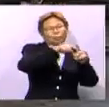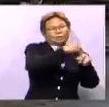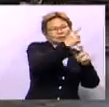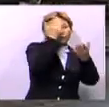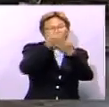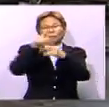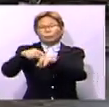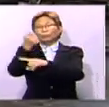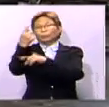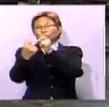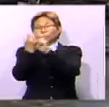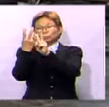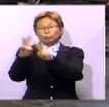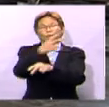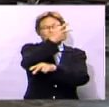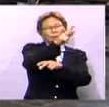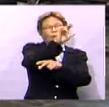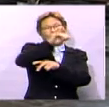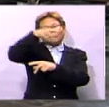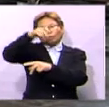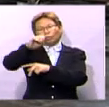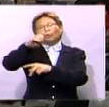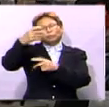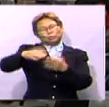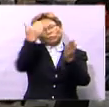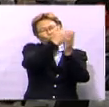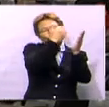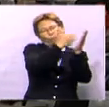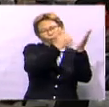hingga November 2017, 13 IPO telah berjaya